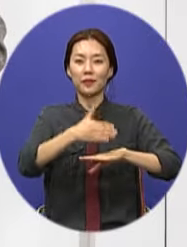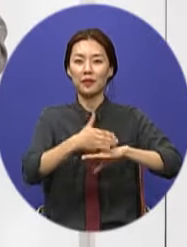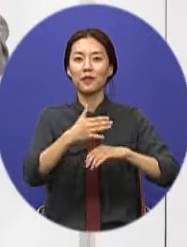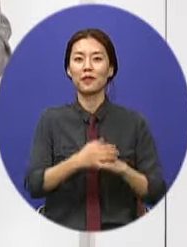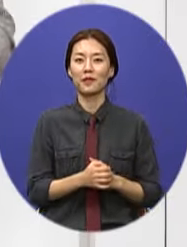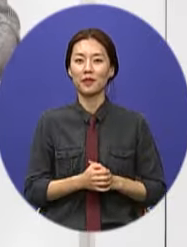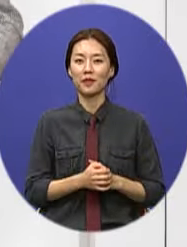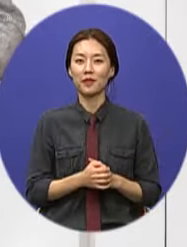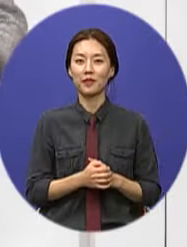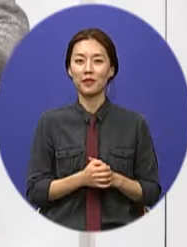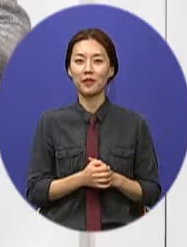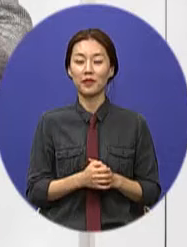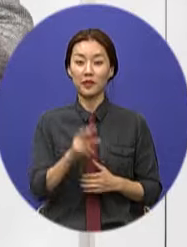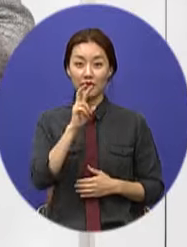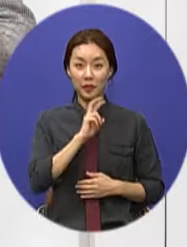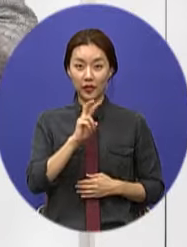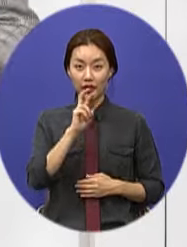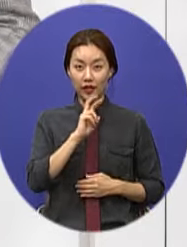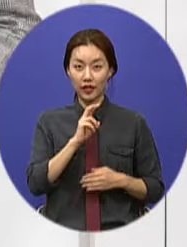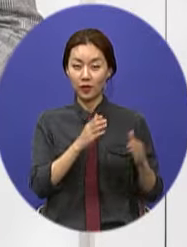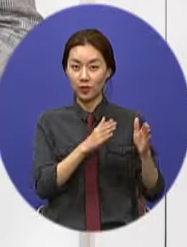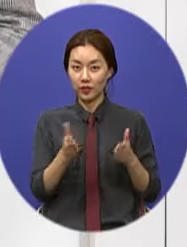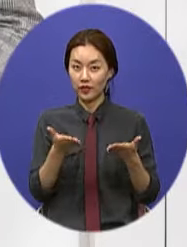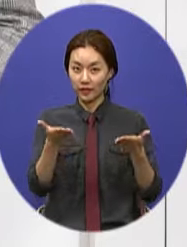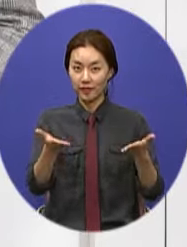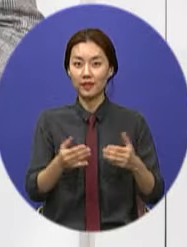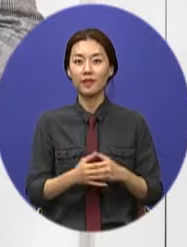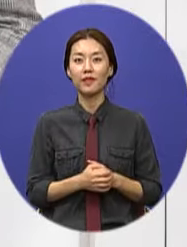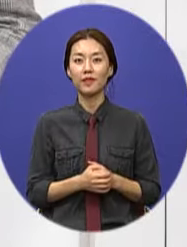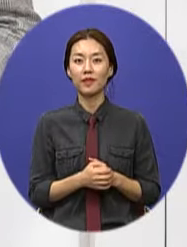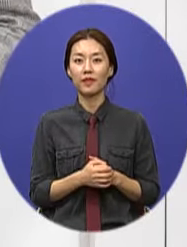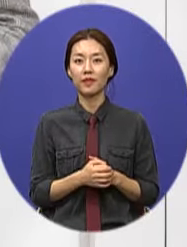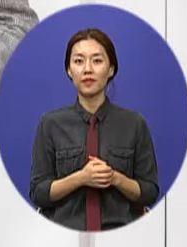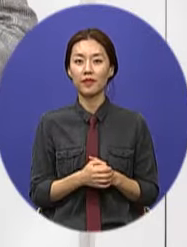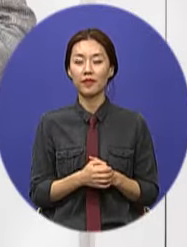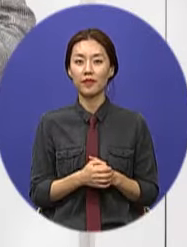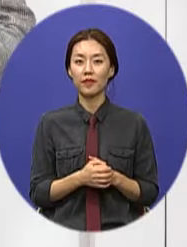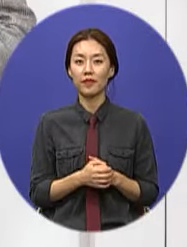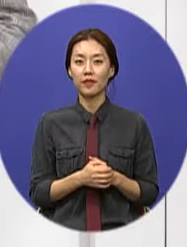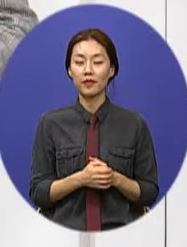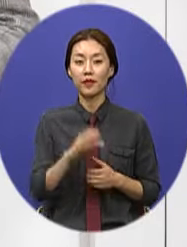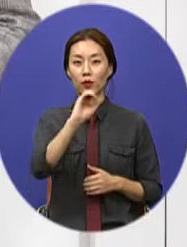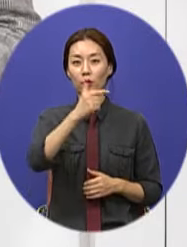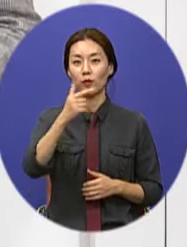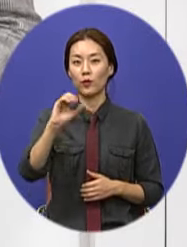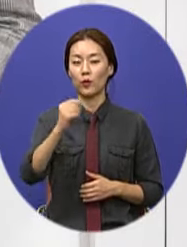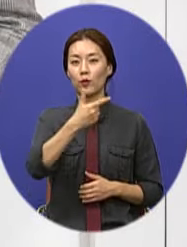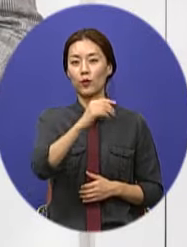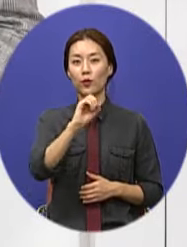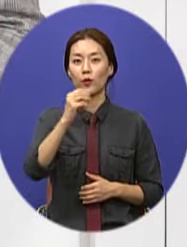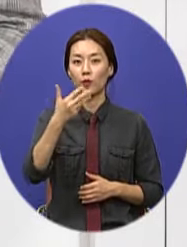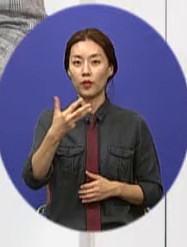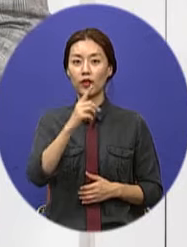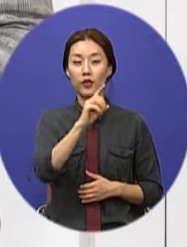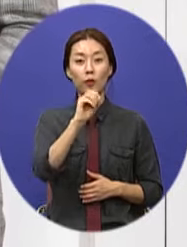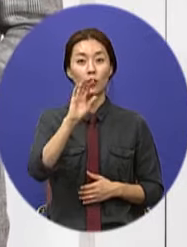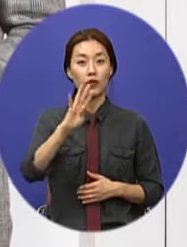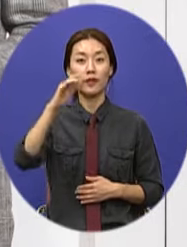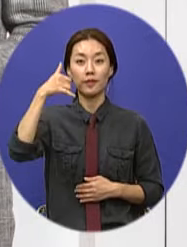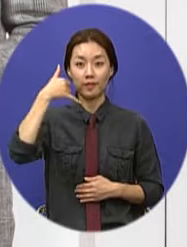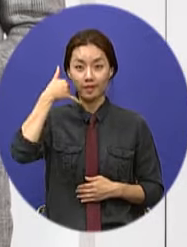네. 자 이제 음악을 드리도록 하겠습니다. 네네. 네. 네. 060-608-1004번도